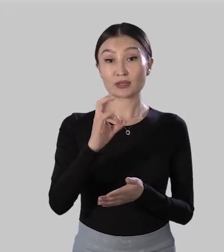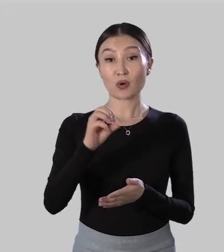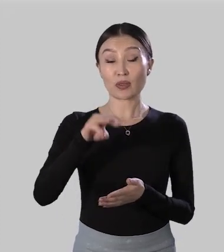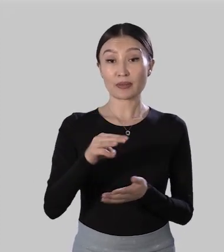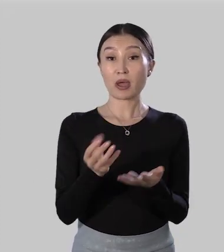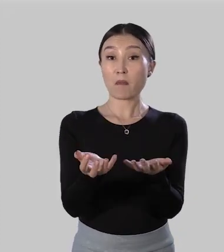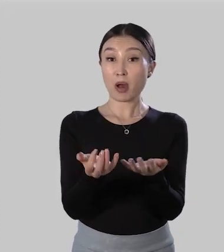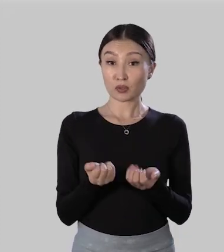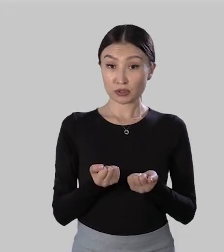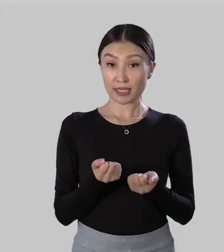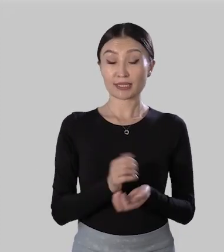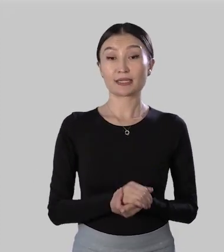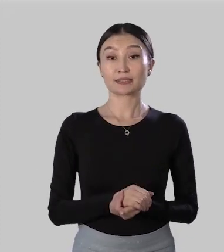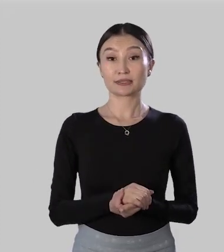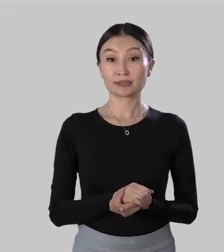слову